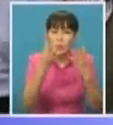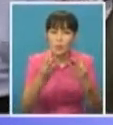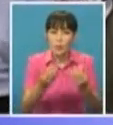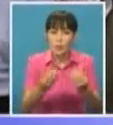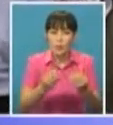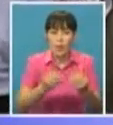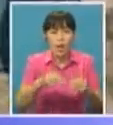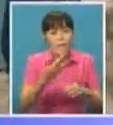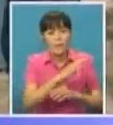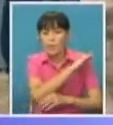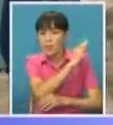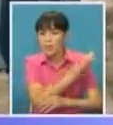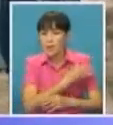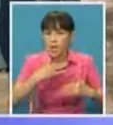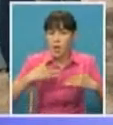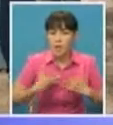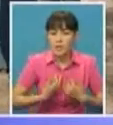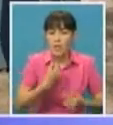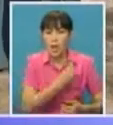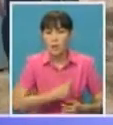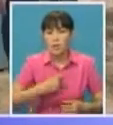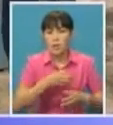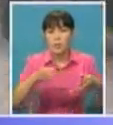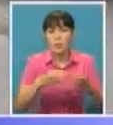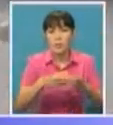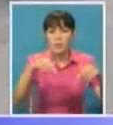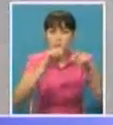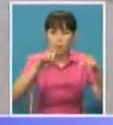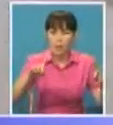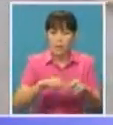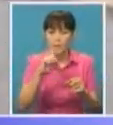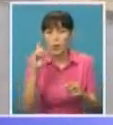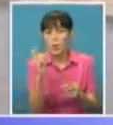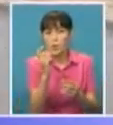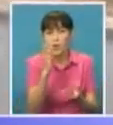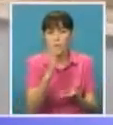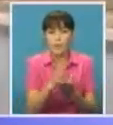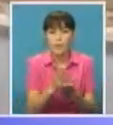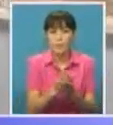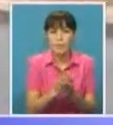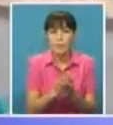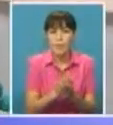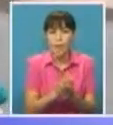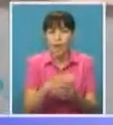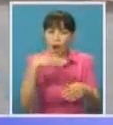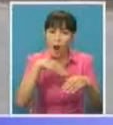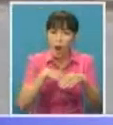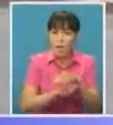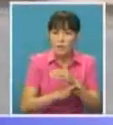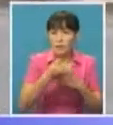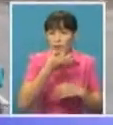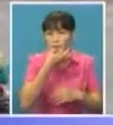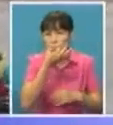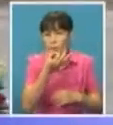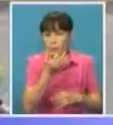қатты қиналамыз дейді. Ашынған топ арасында трансформатордың қожайыны да болған еді. Алайда бас бұқпалап жауап беруден жалтарған